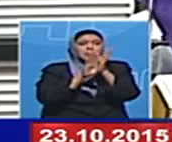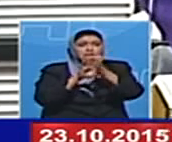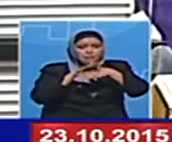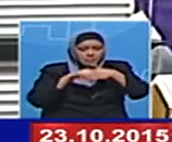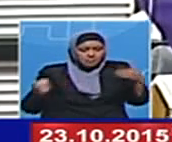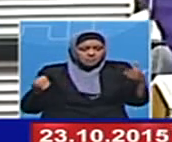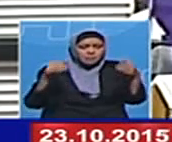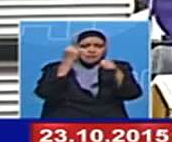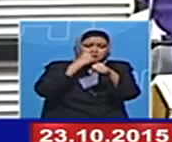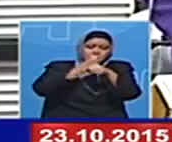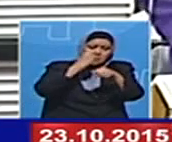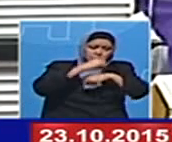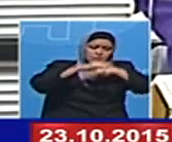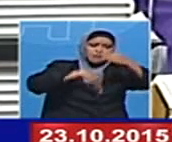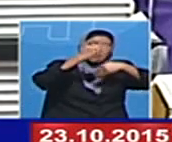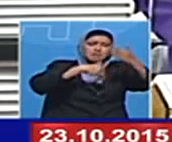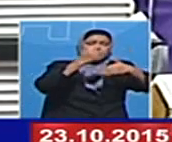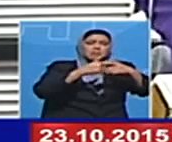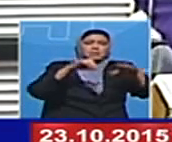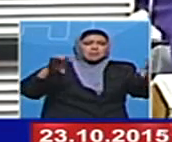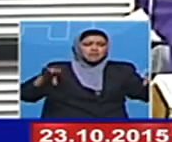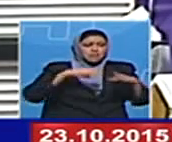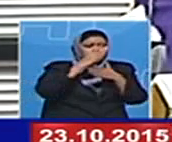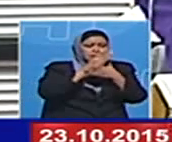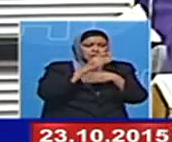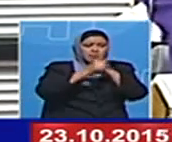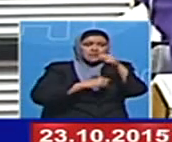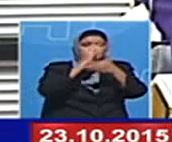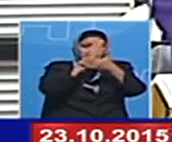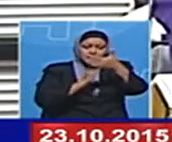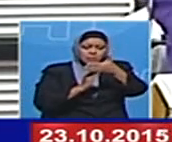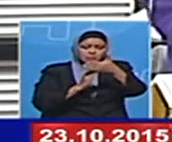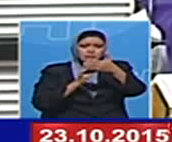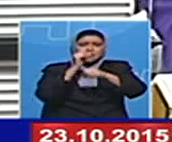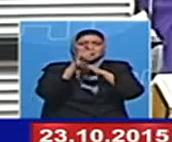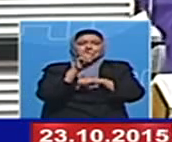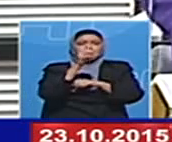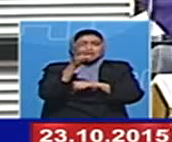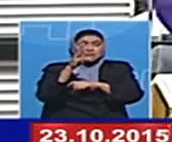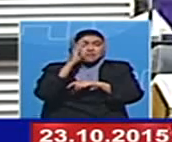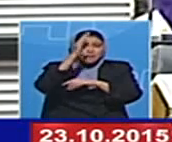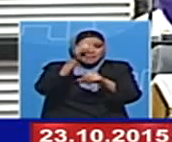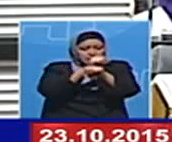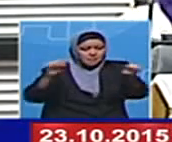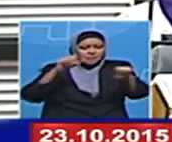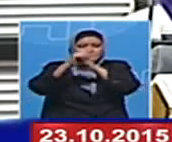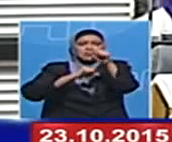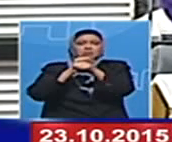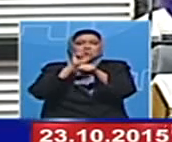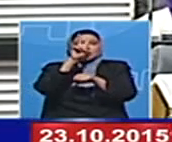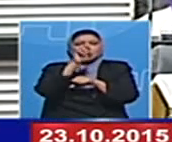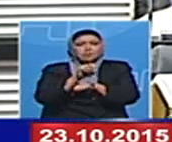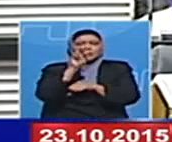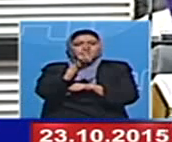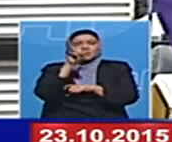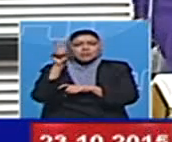bermula dalam suku kedua 2016 dan jangka siap menjelang 2022 kedua projek